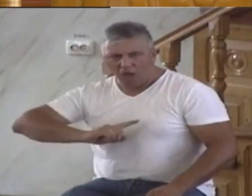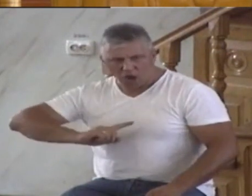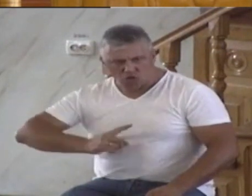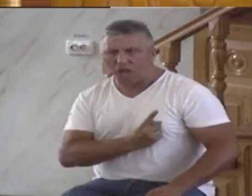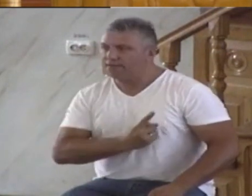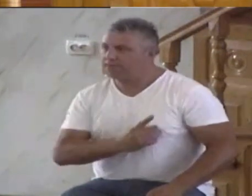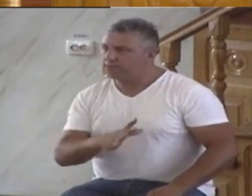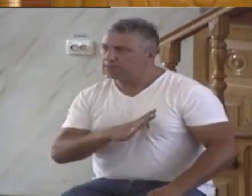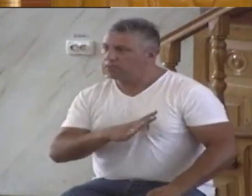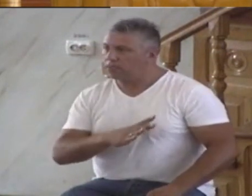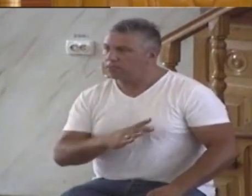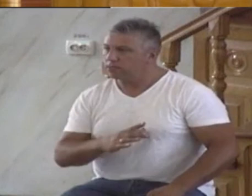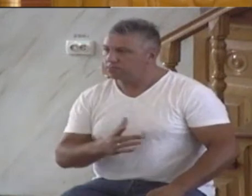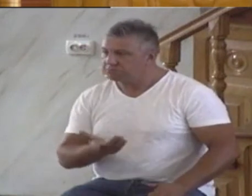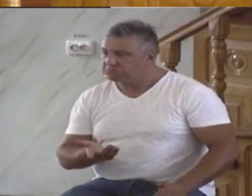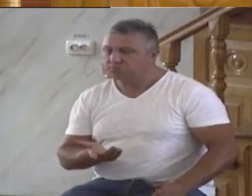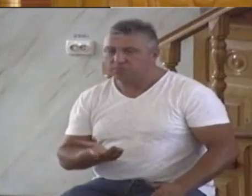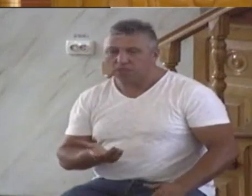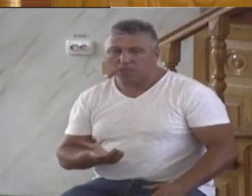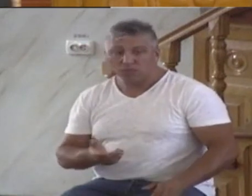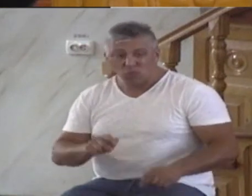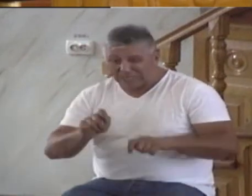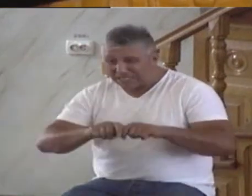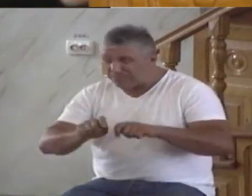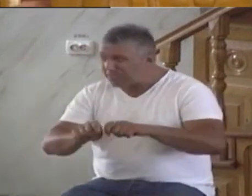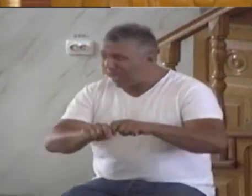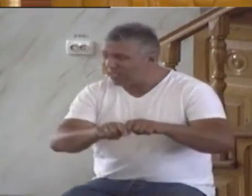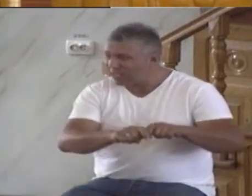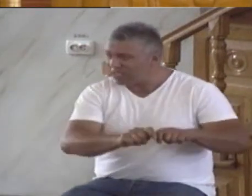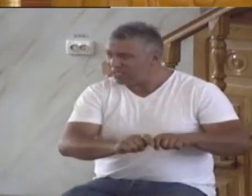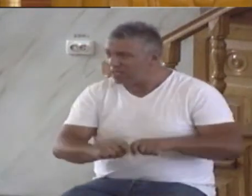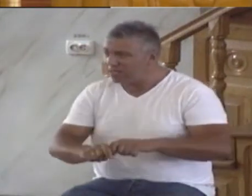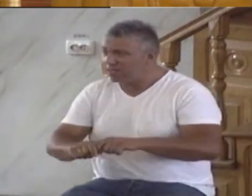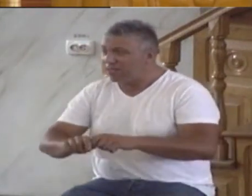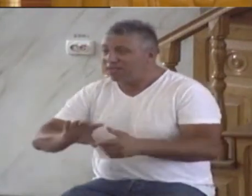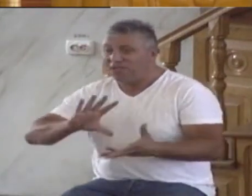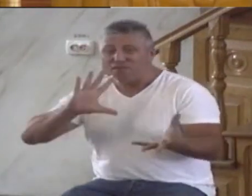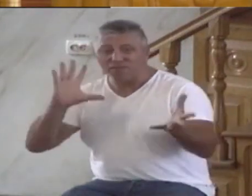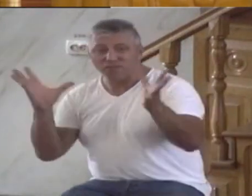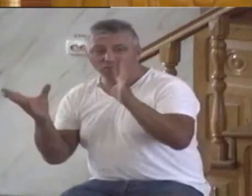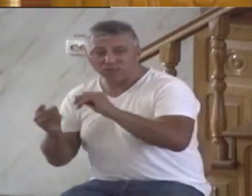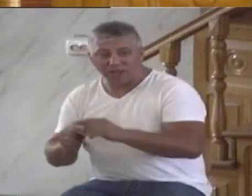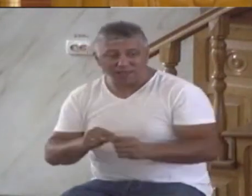испытаний, но все они пожали благодатный урожай.